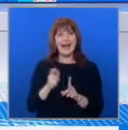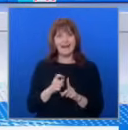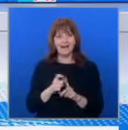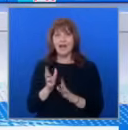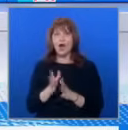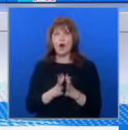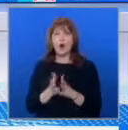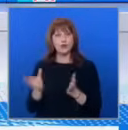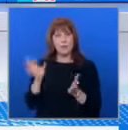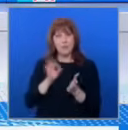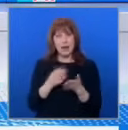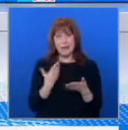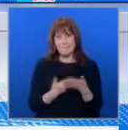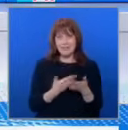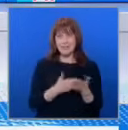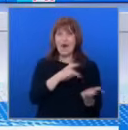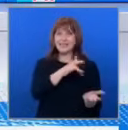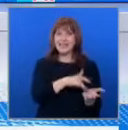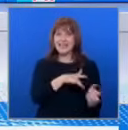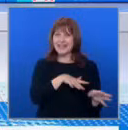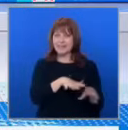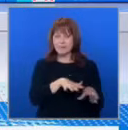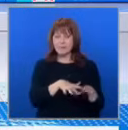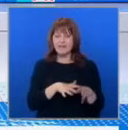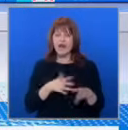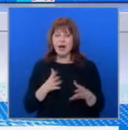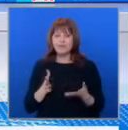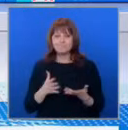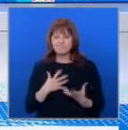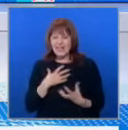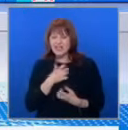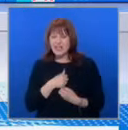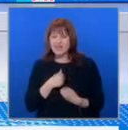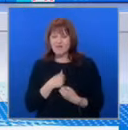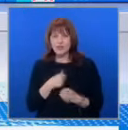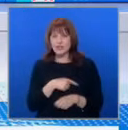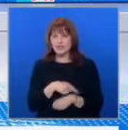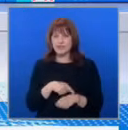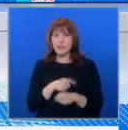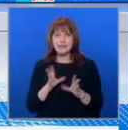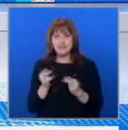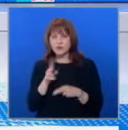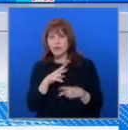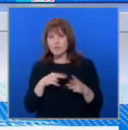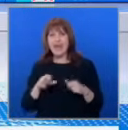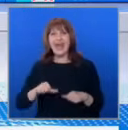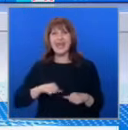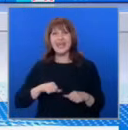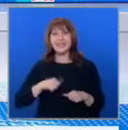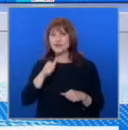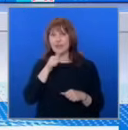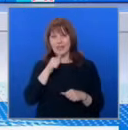които попаднаха най-близо до епицентъра, преживяха тревожни часове. Започна спешна проверка на язовирите в региона.